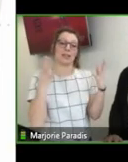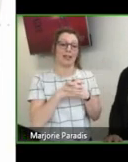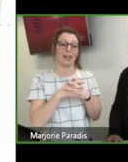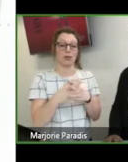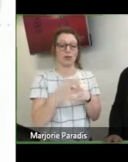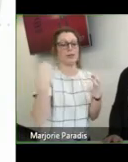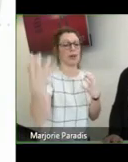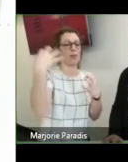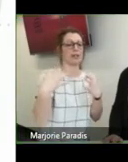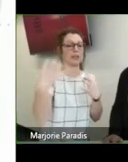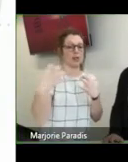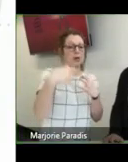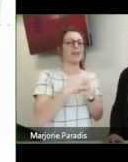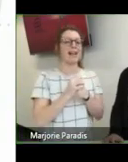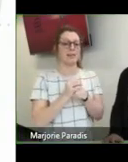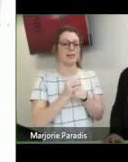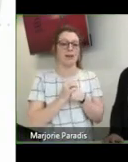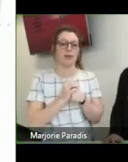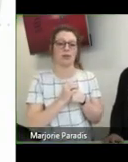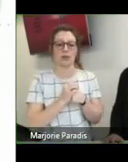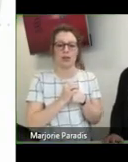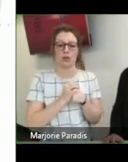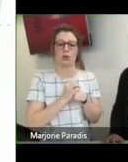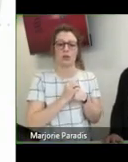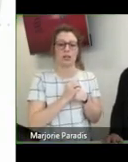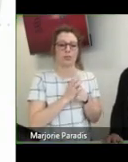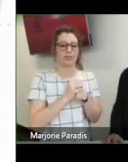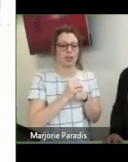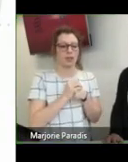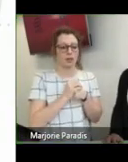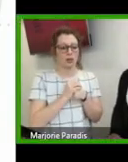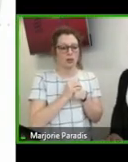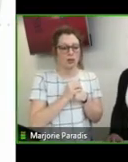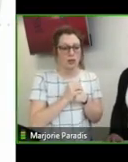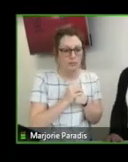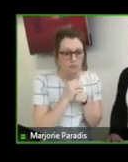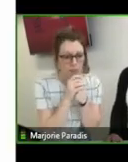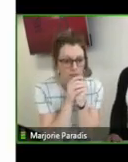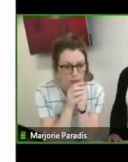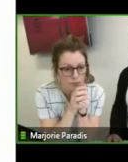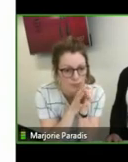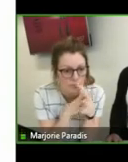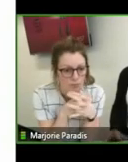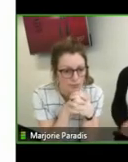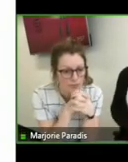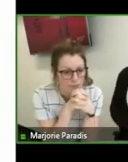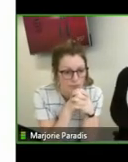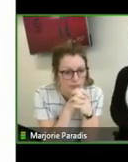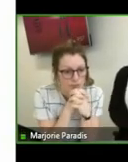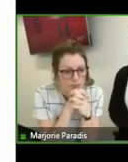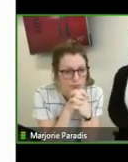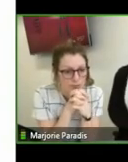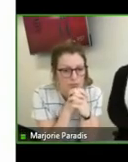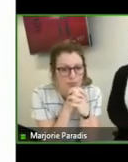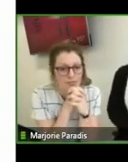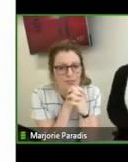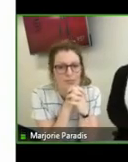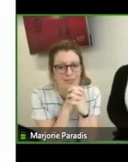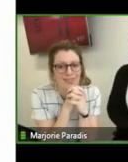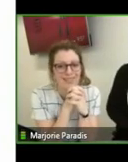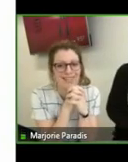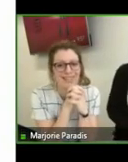c'est une ressource, là, c'est vraiment un allié dans ce dossier-là. Petit visuel pour expliquer les algorithmes. Et c'est sur ce